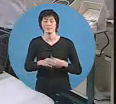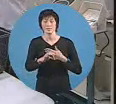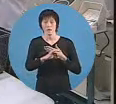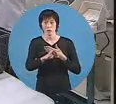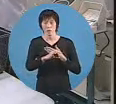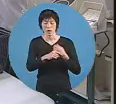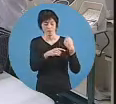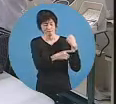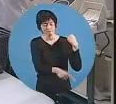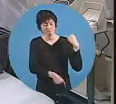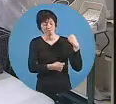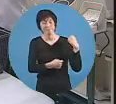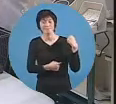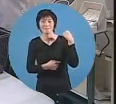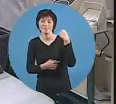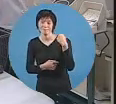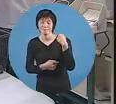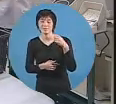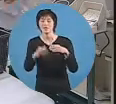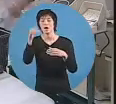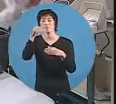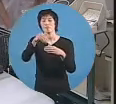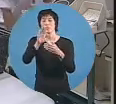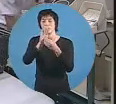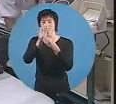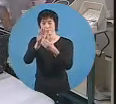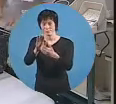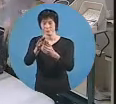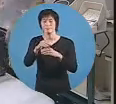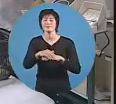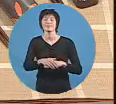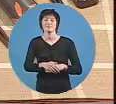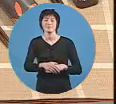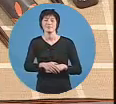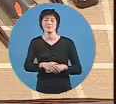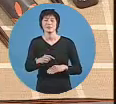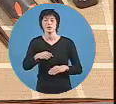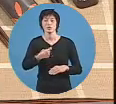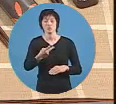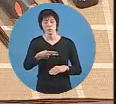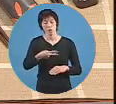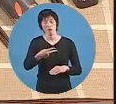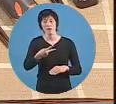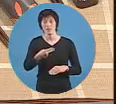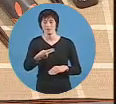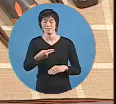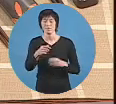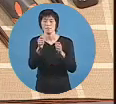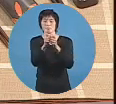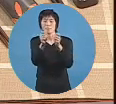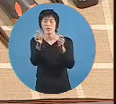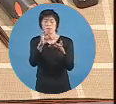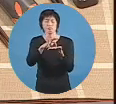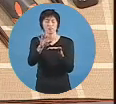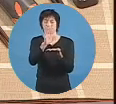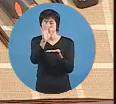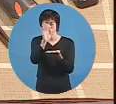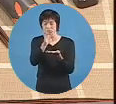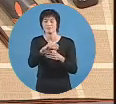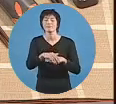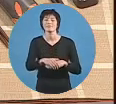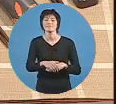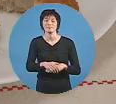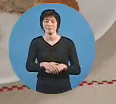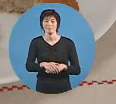例えばマイバッグを持参しレジ袋を削減する、マイ箸を携帯し割り箸を使わないように